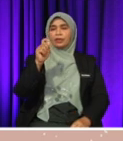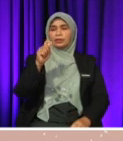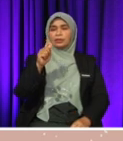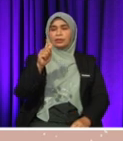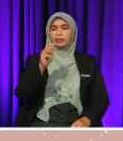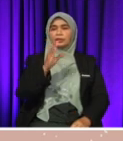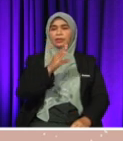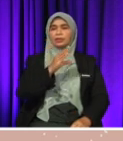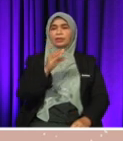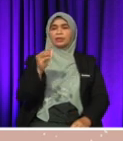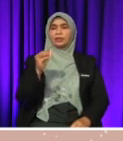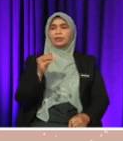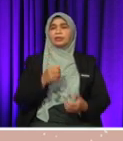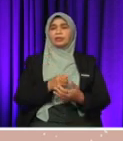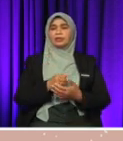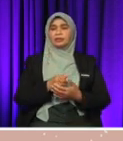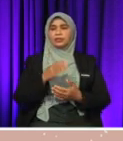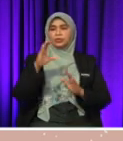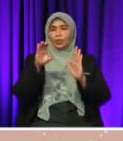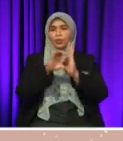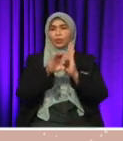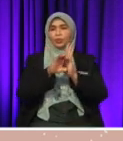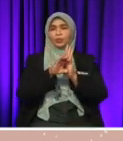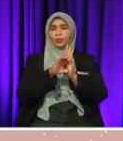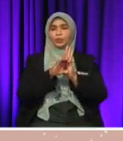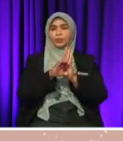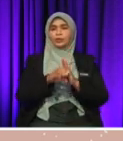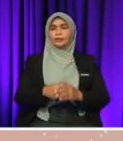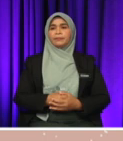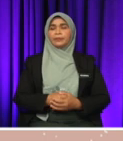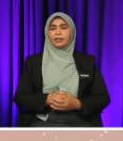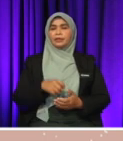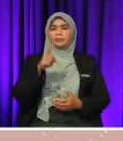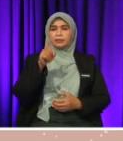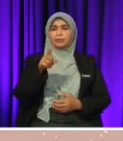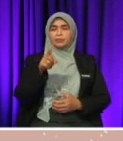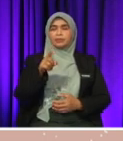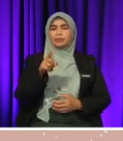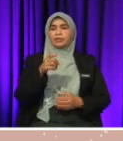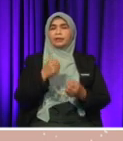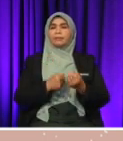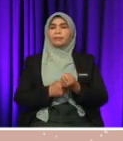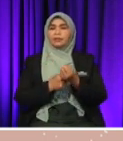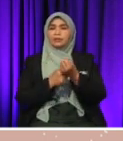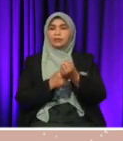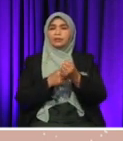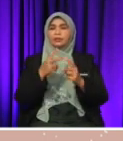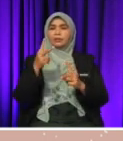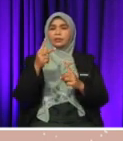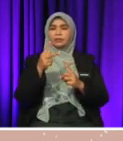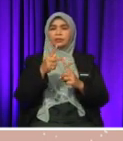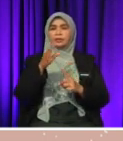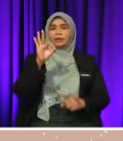dan ini adalah contoh-contoh mestilah menyokong kepada